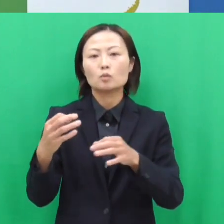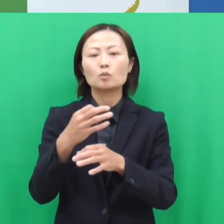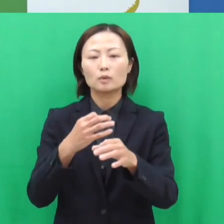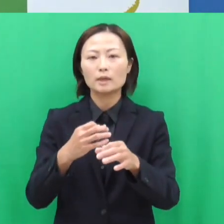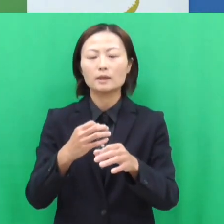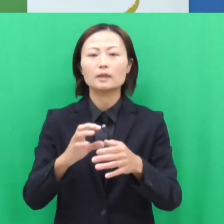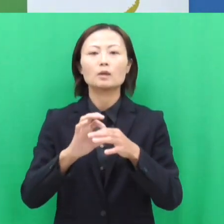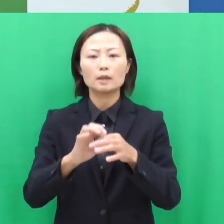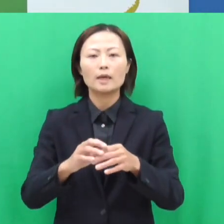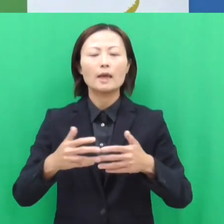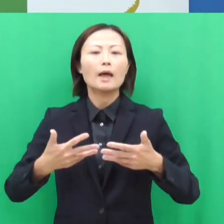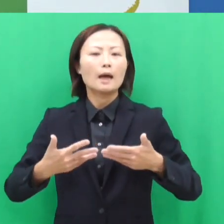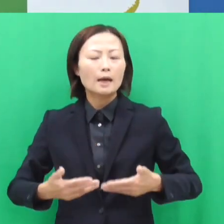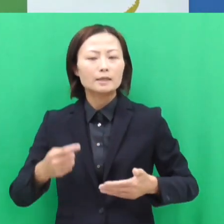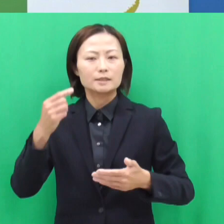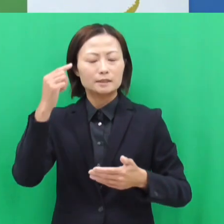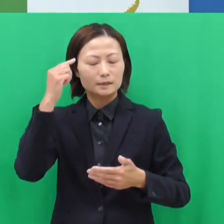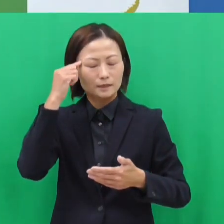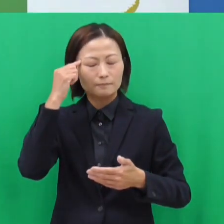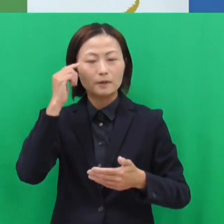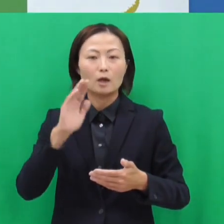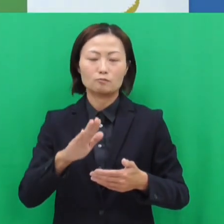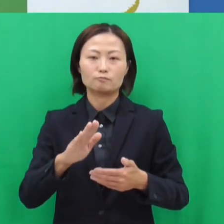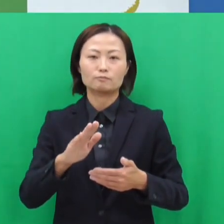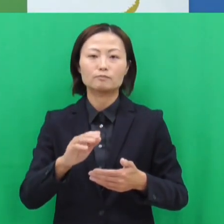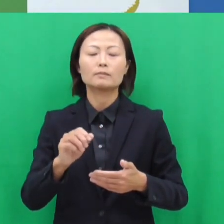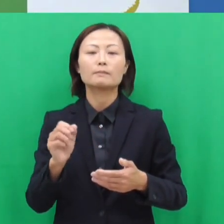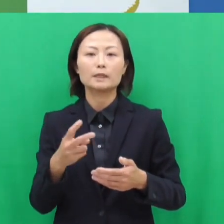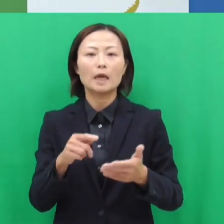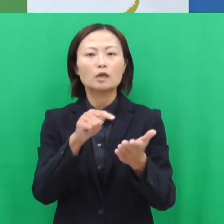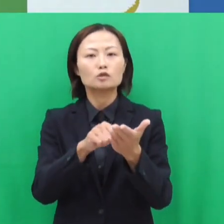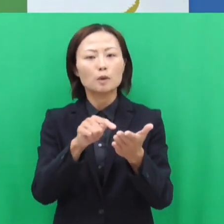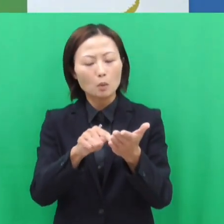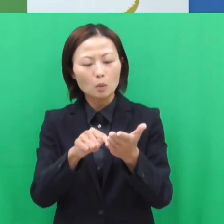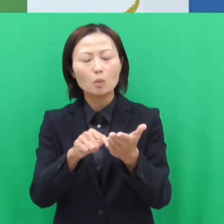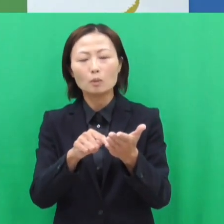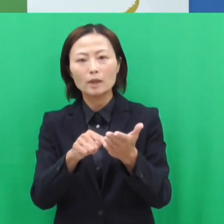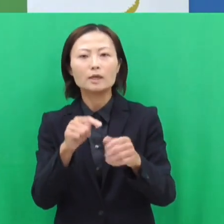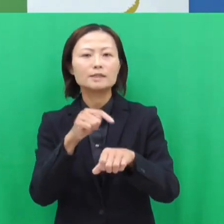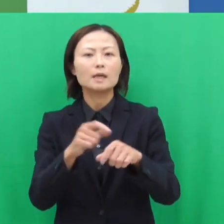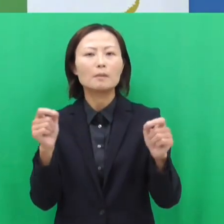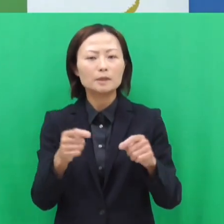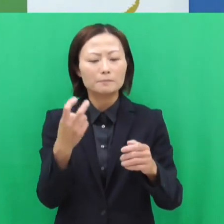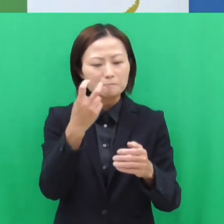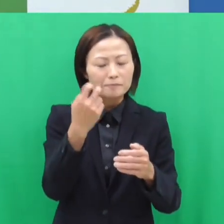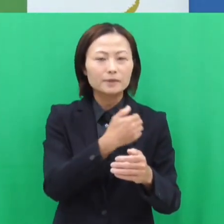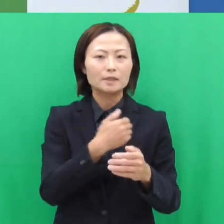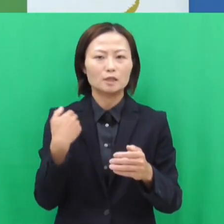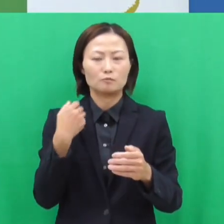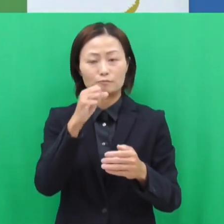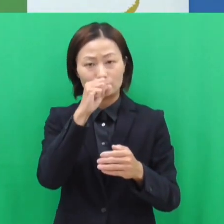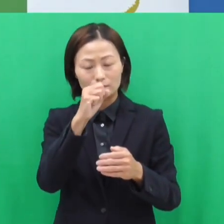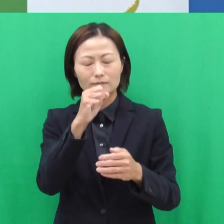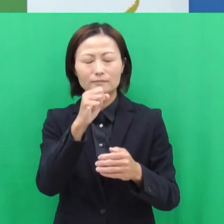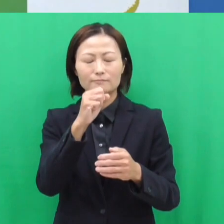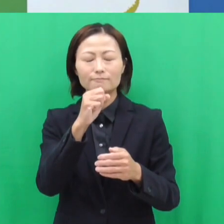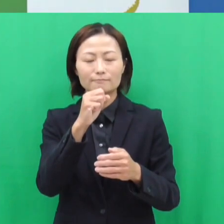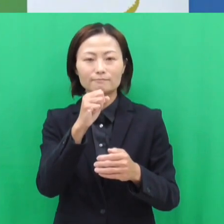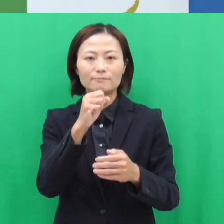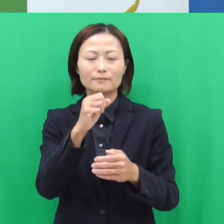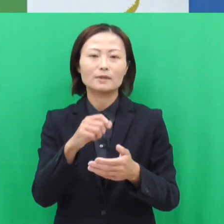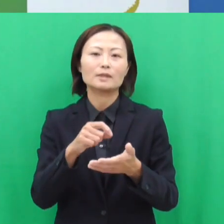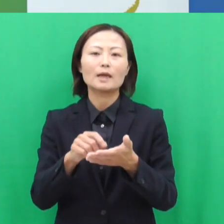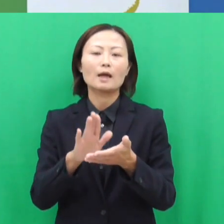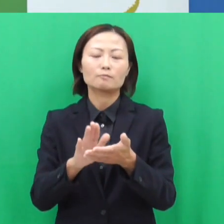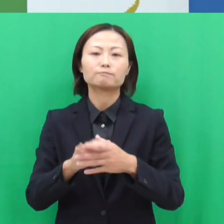を使って効率よく活性活動できることなどを挙げていただいております次に2の20歳代の登録